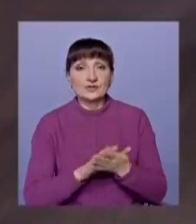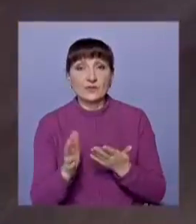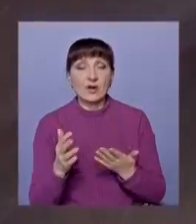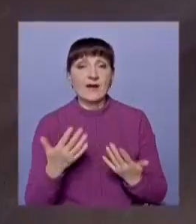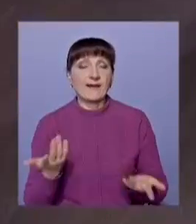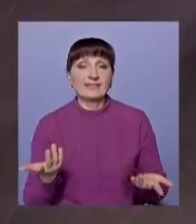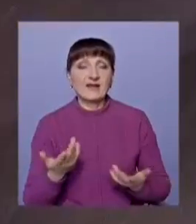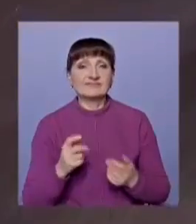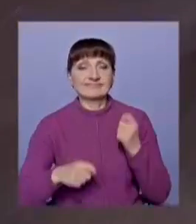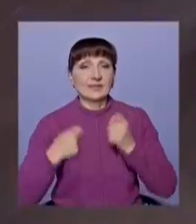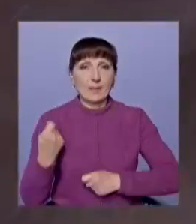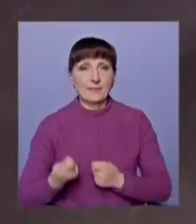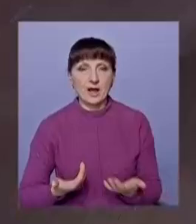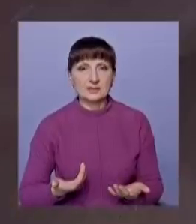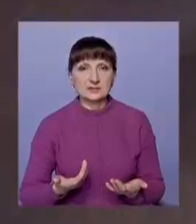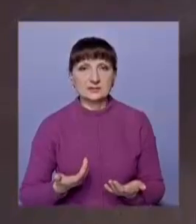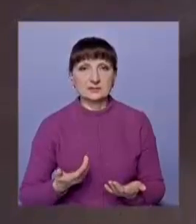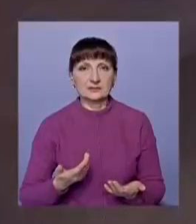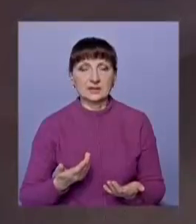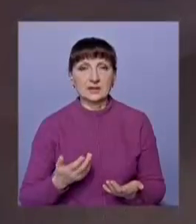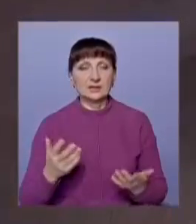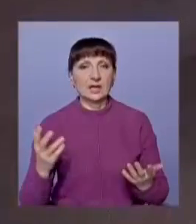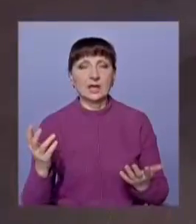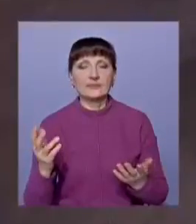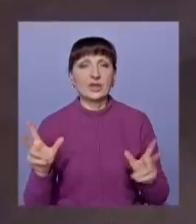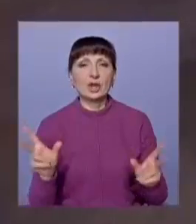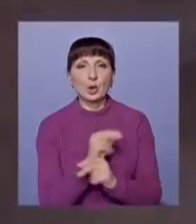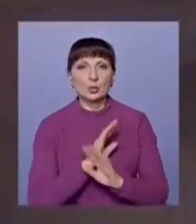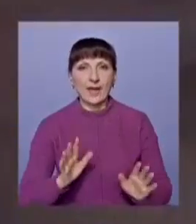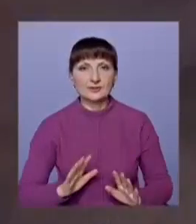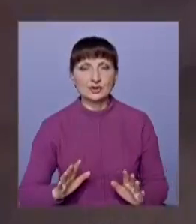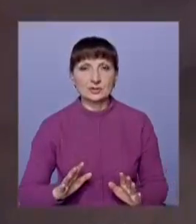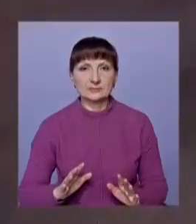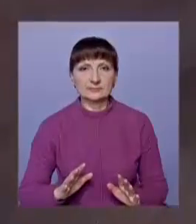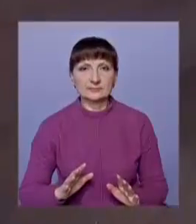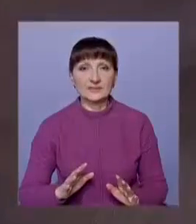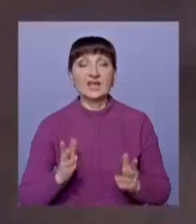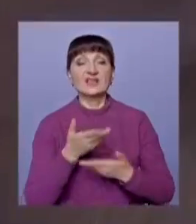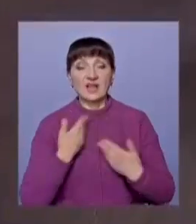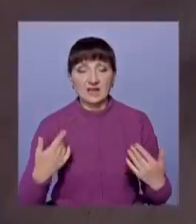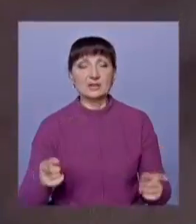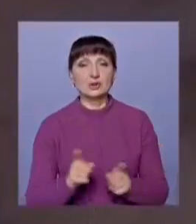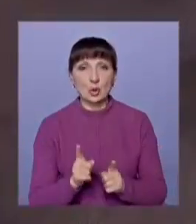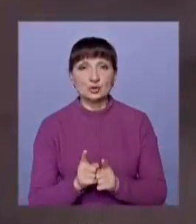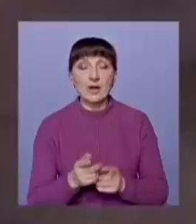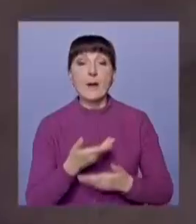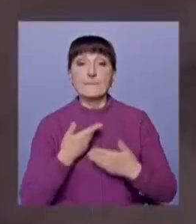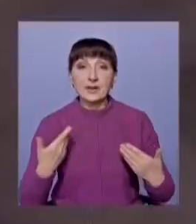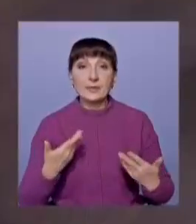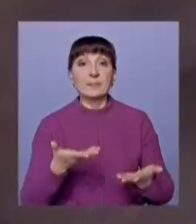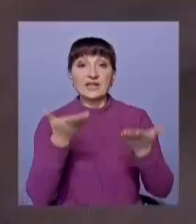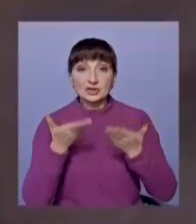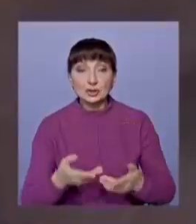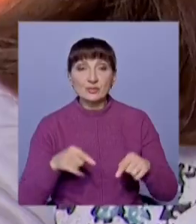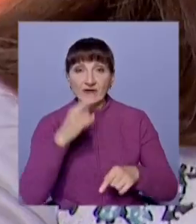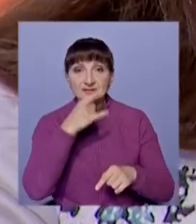просто для галочки, вот я думаю, это не совсем удачный формат, да, не в том числе и для нас, потому что мы бы хотели, чтобы, да,